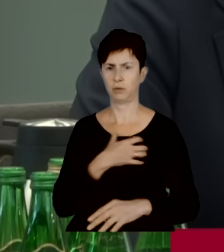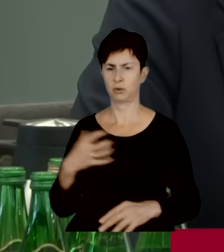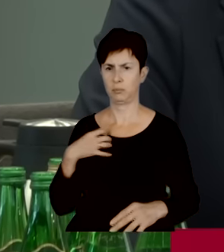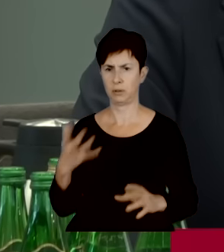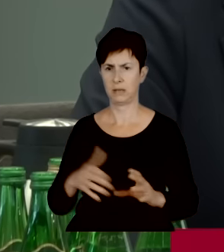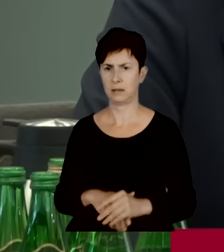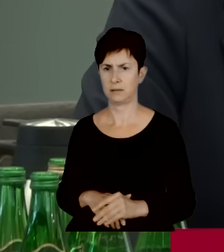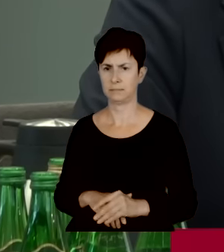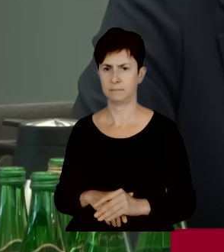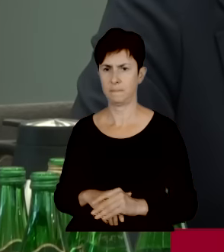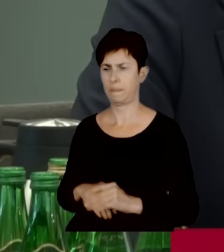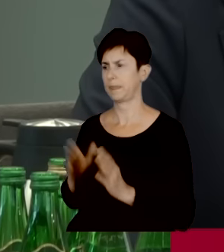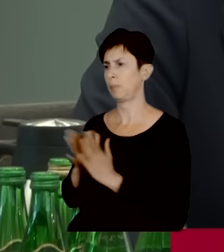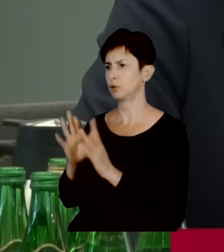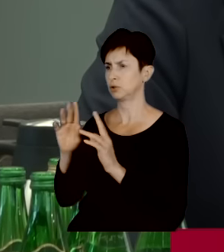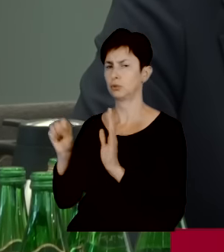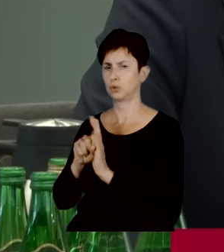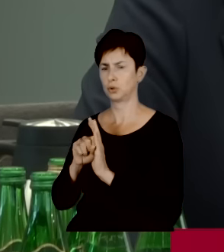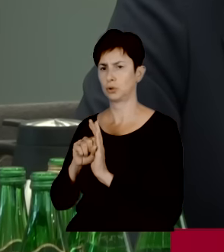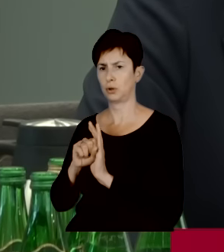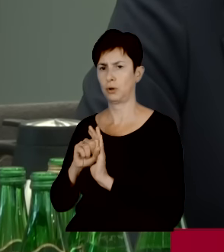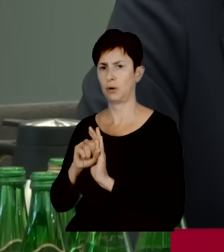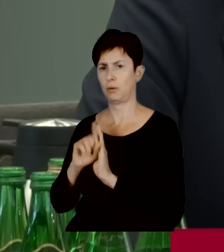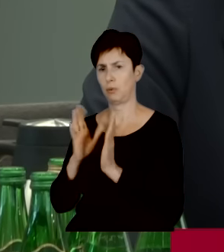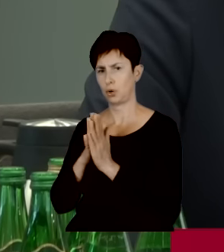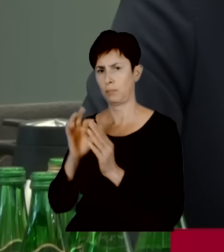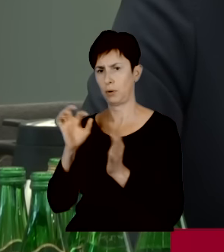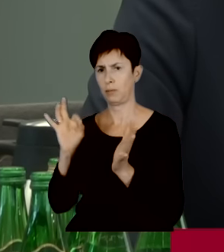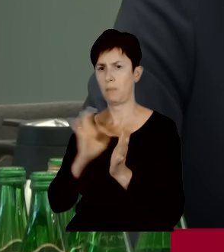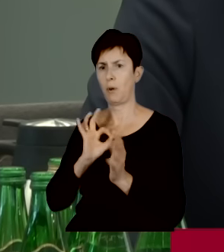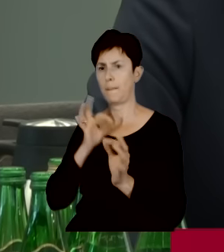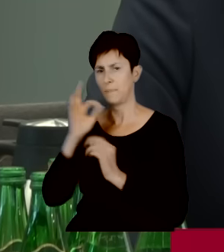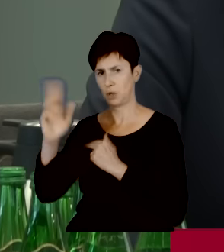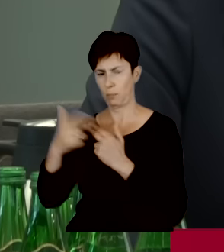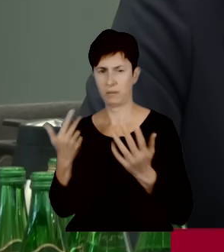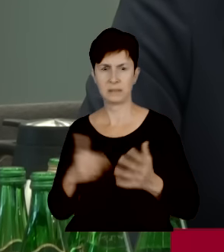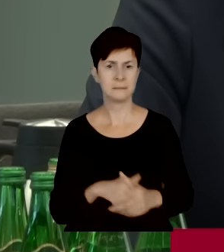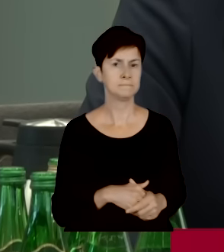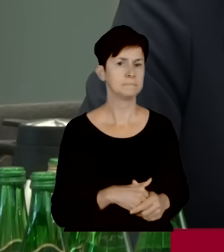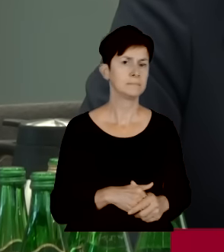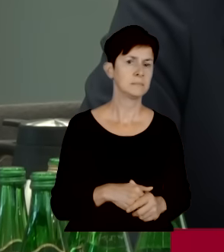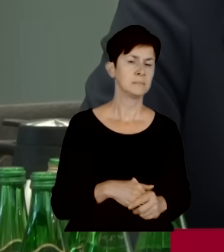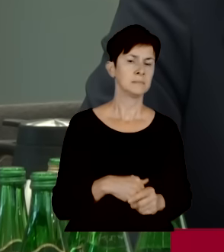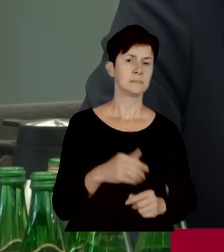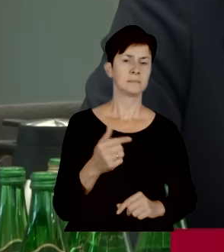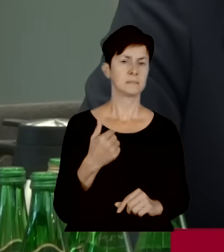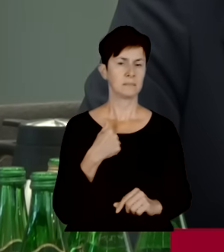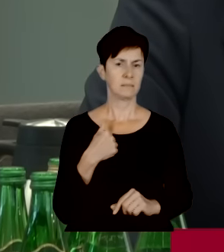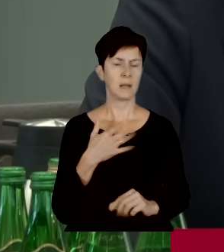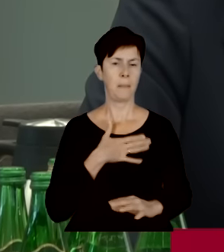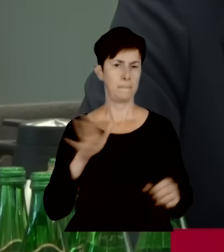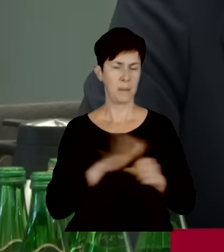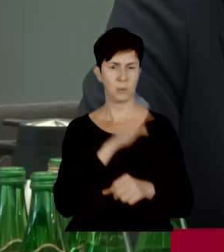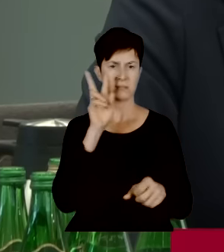gospodar Ja byłem w radzie doradców gospodarczy pana J kofiego miałem pełne zaufanie do